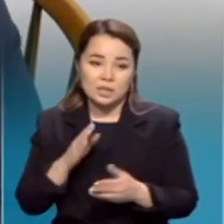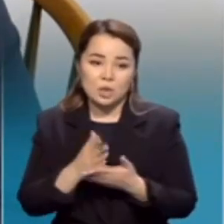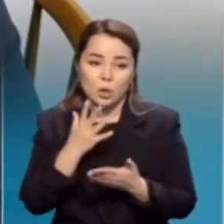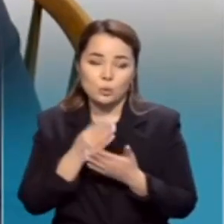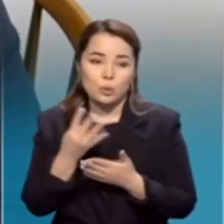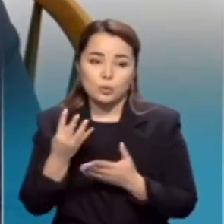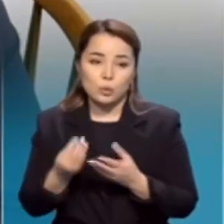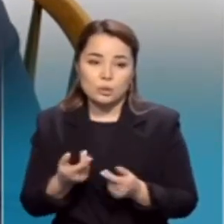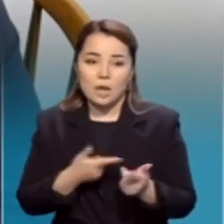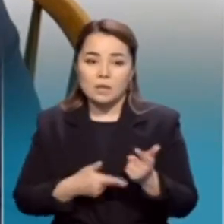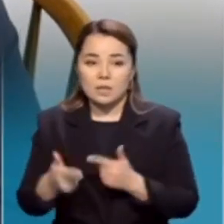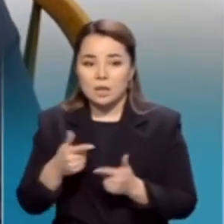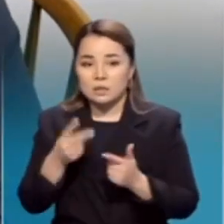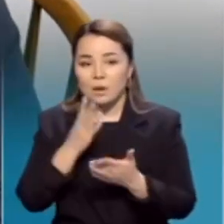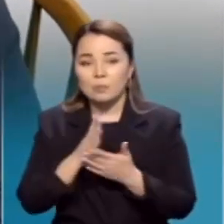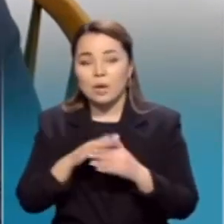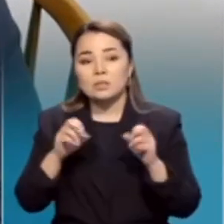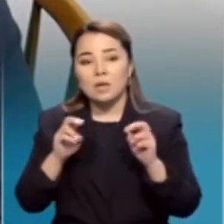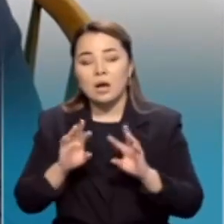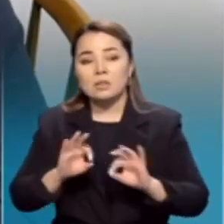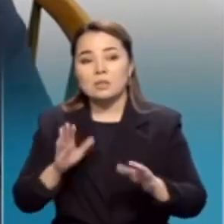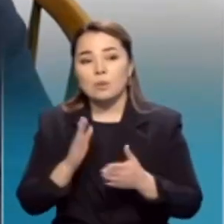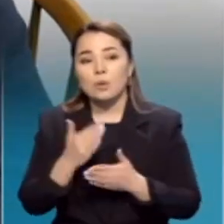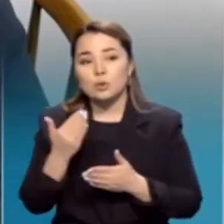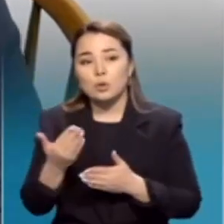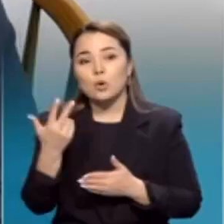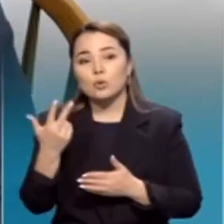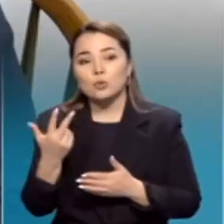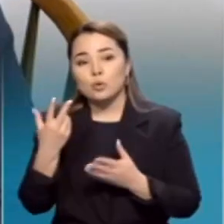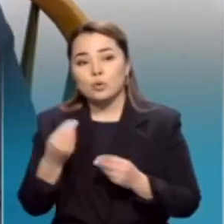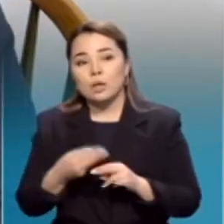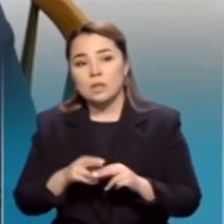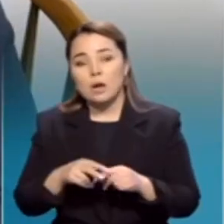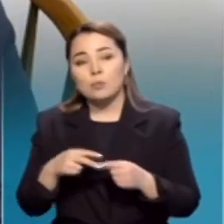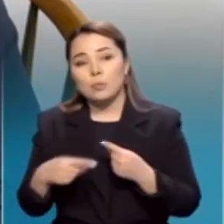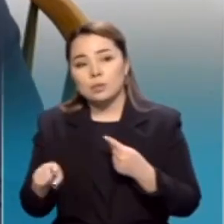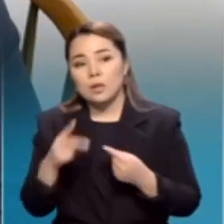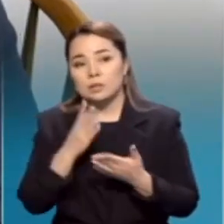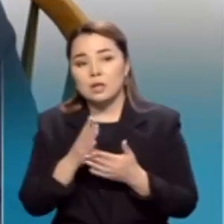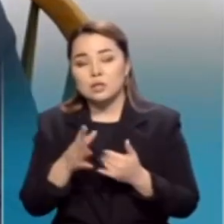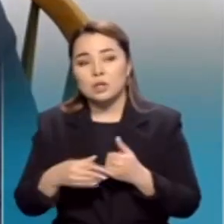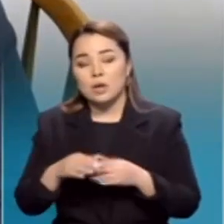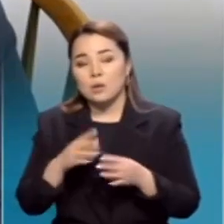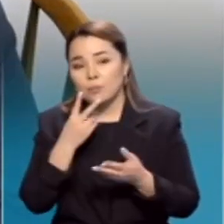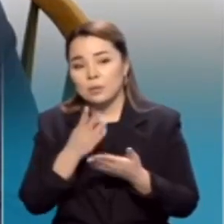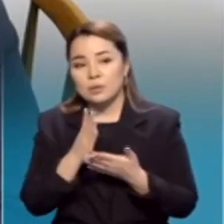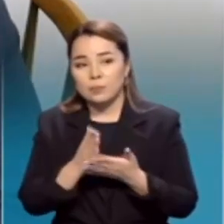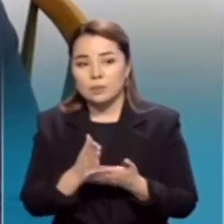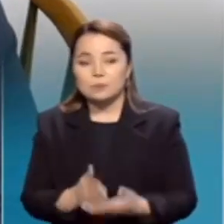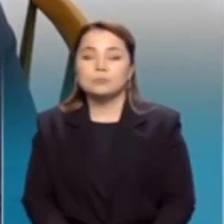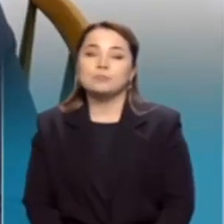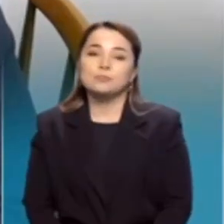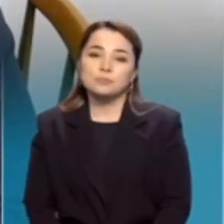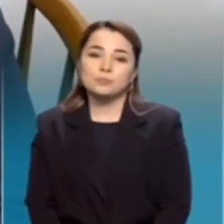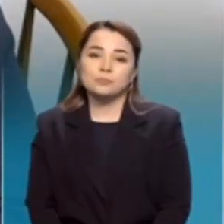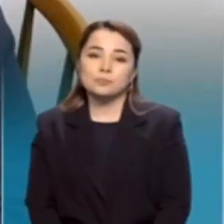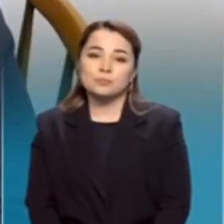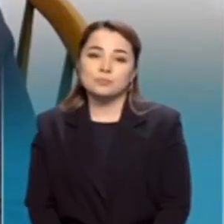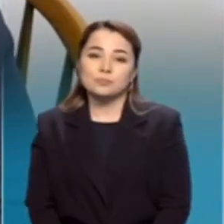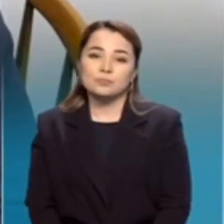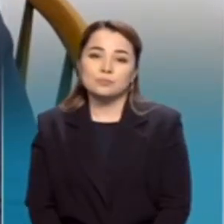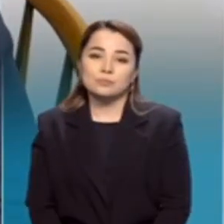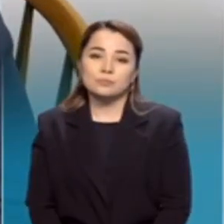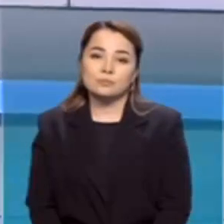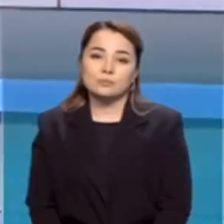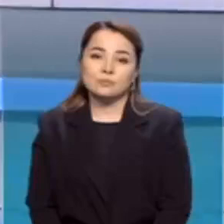шығаруға дайындалып жатыр. Мамандардың айтуынша оның 3-ші буыннан айырмашылығы жер мен көктей болмақ. Жалғас Сәдібекұлы,